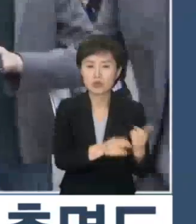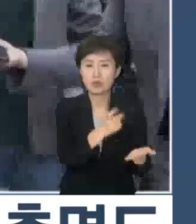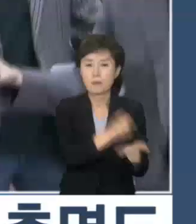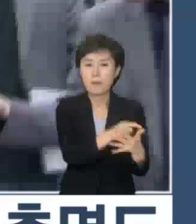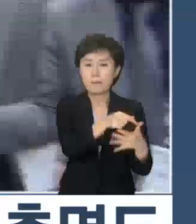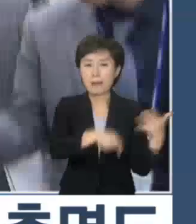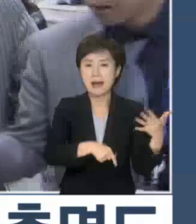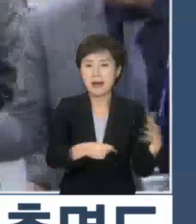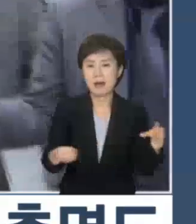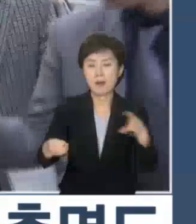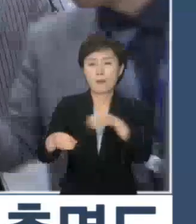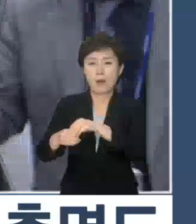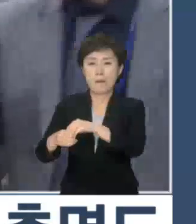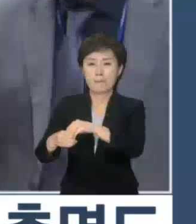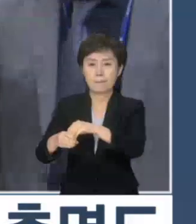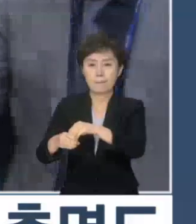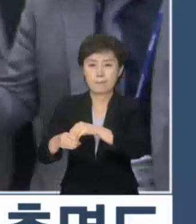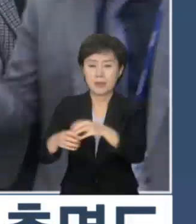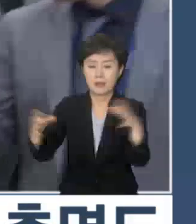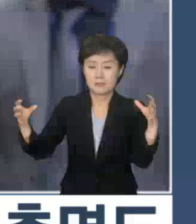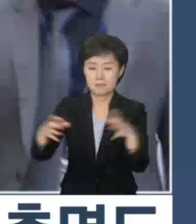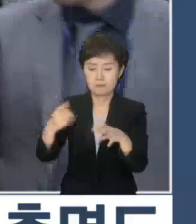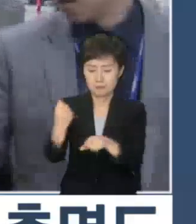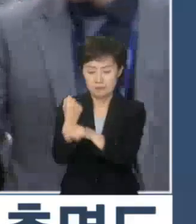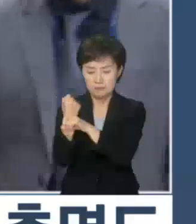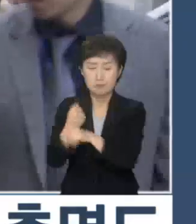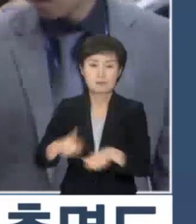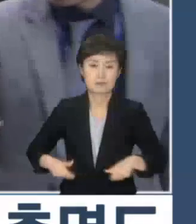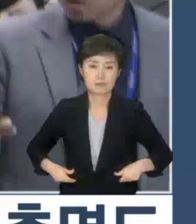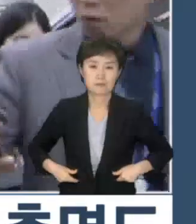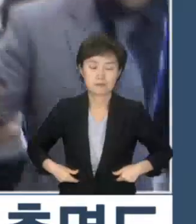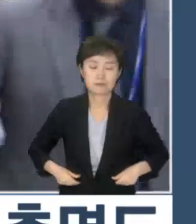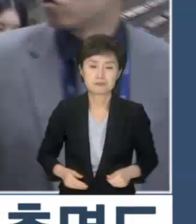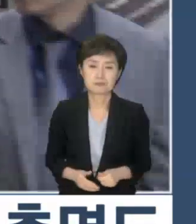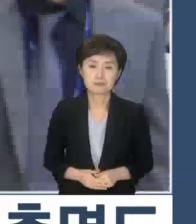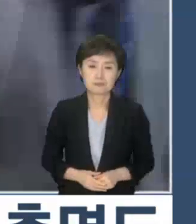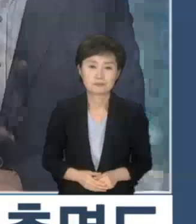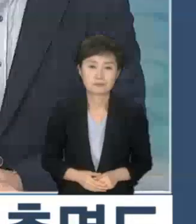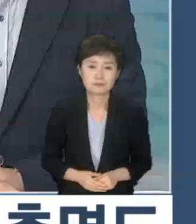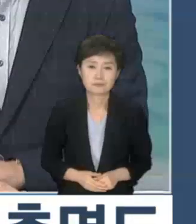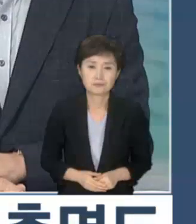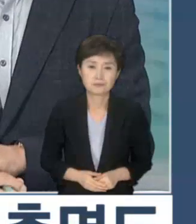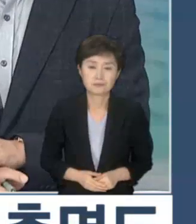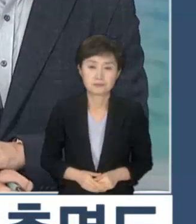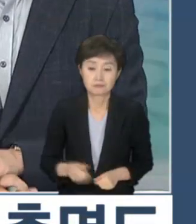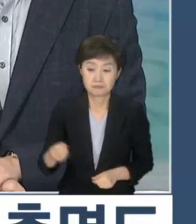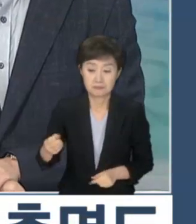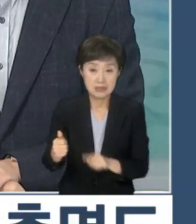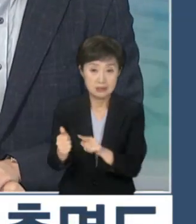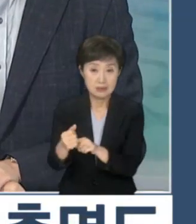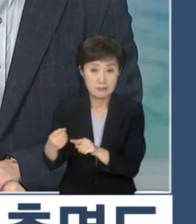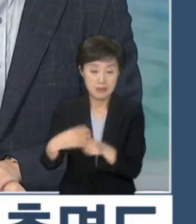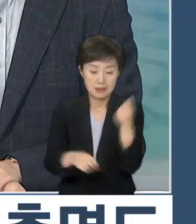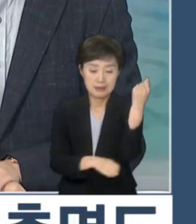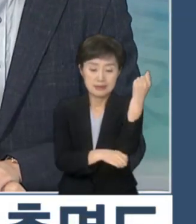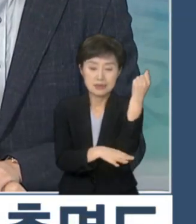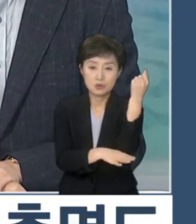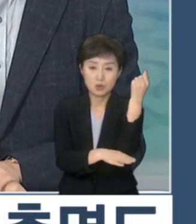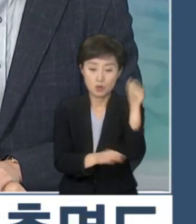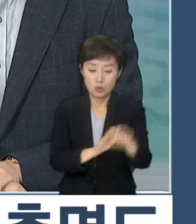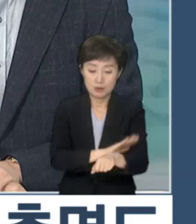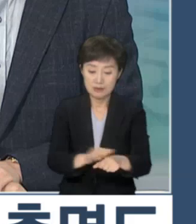높은 그런 제안이 있어야 된다고 봅니다. 그러면 이제 기초를 잘 다져놓는다라는 표현이다